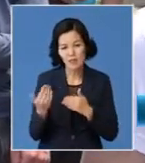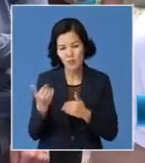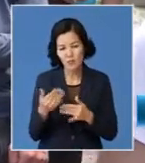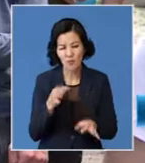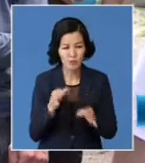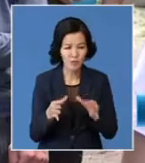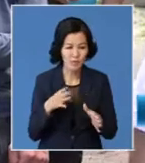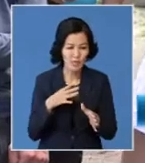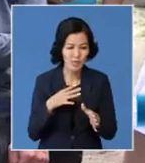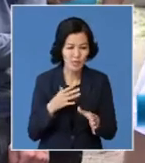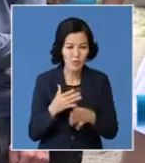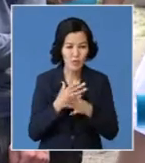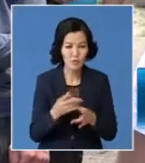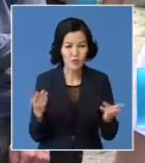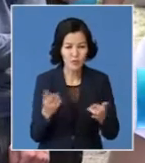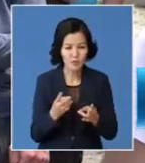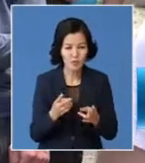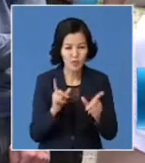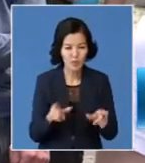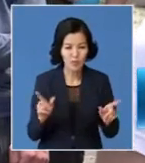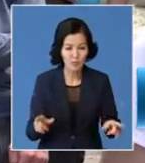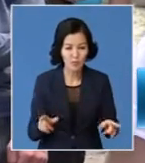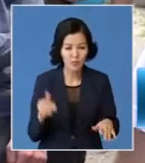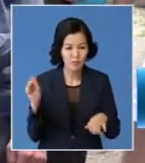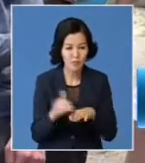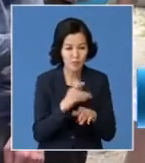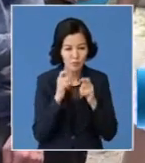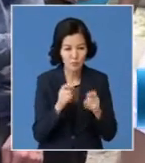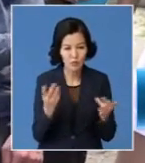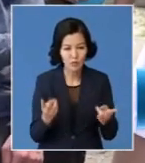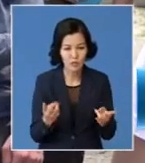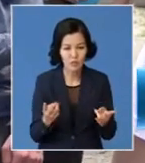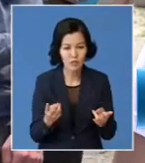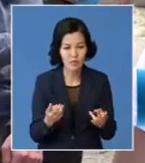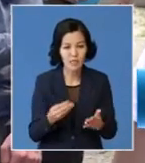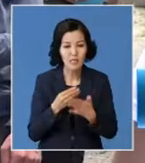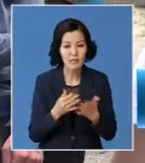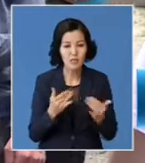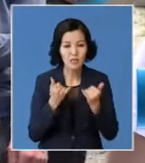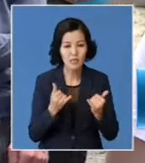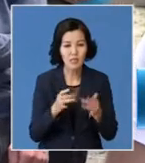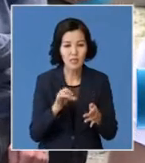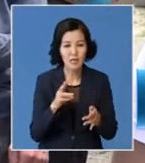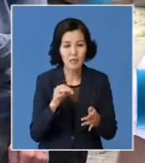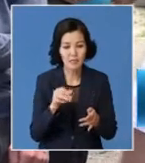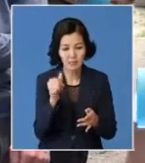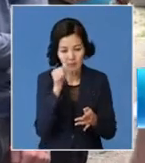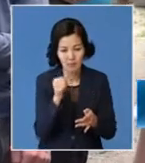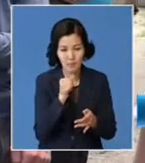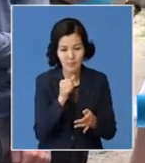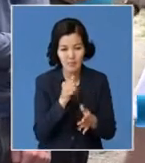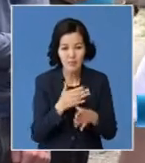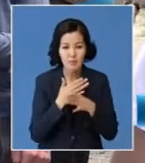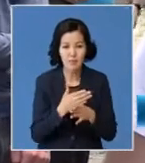что нужно помогать людям, надо делать добро, тем более сейчас священный месяц Рамадан, надо помогать людям.